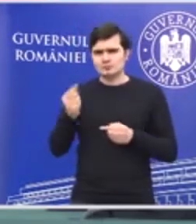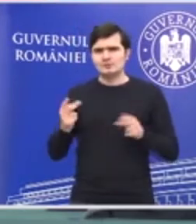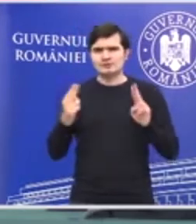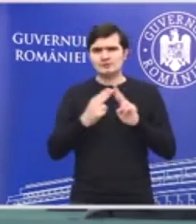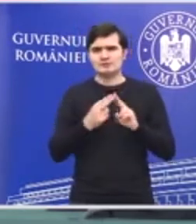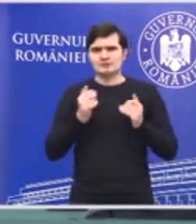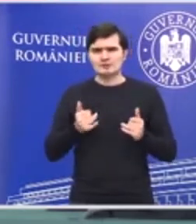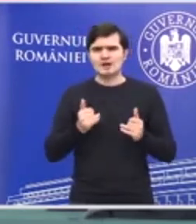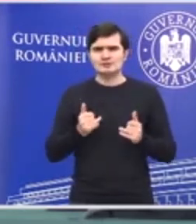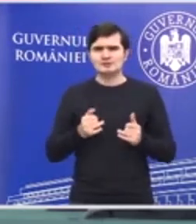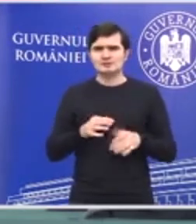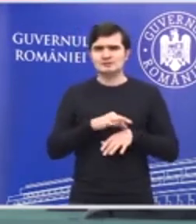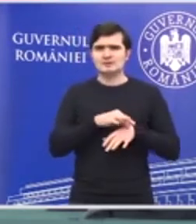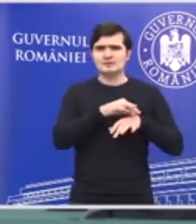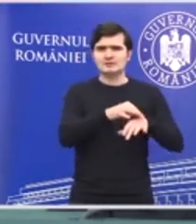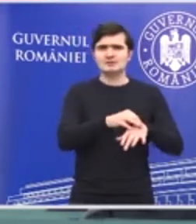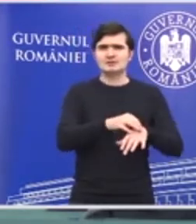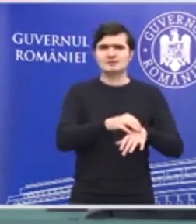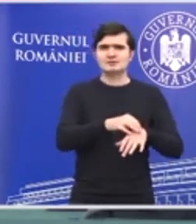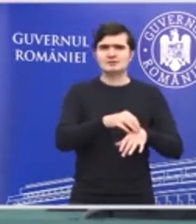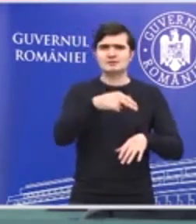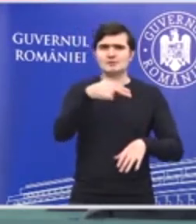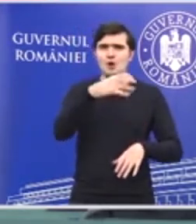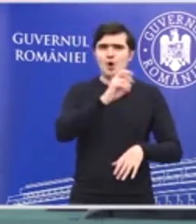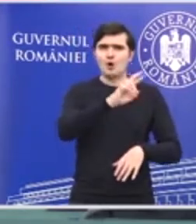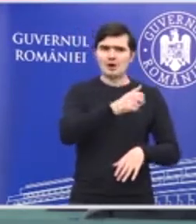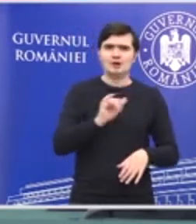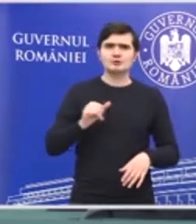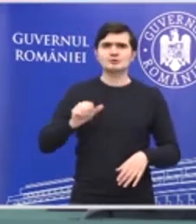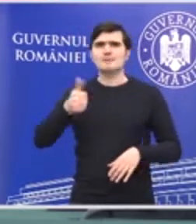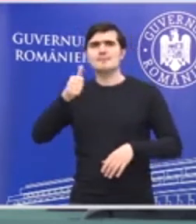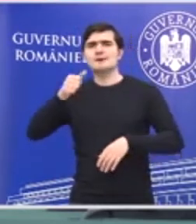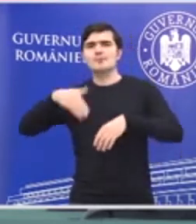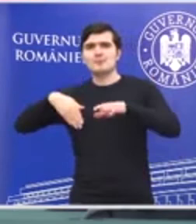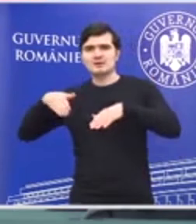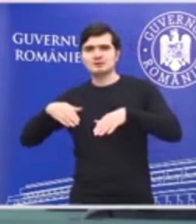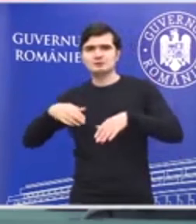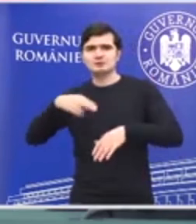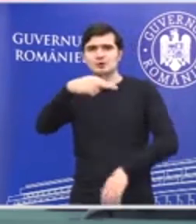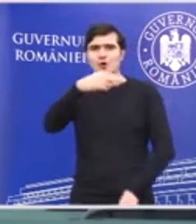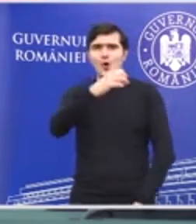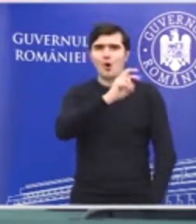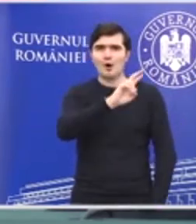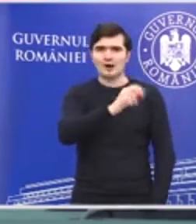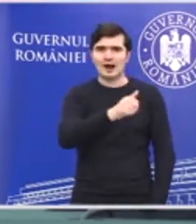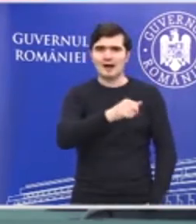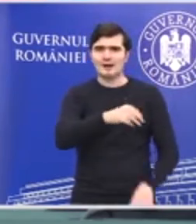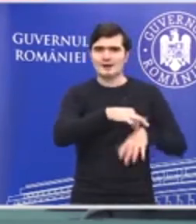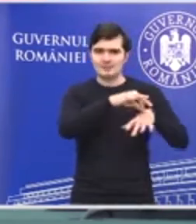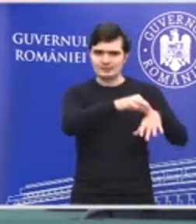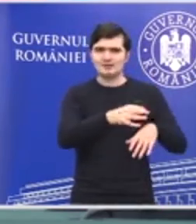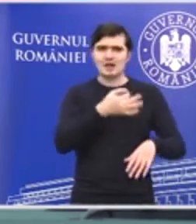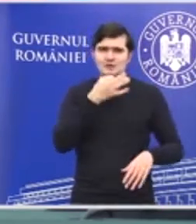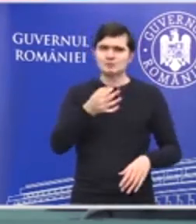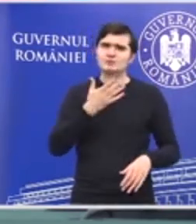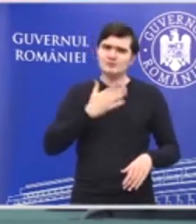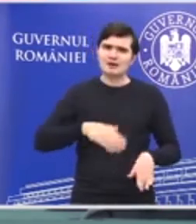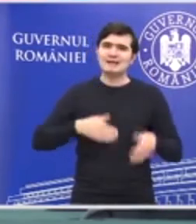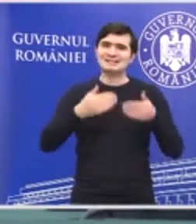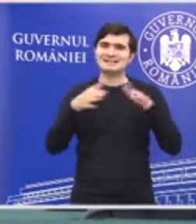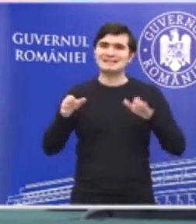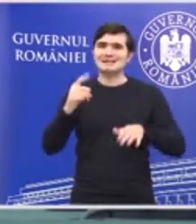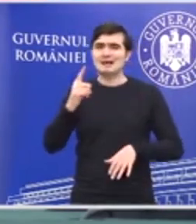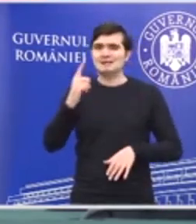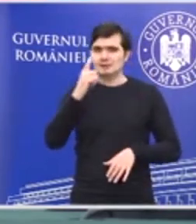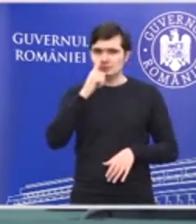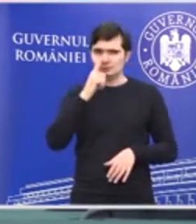astăzi între reprezentanții Hora și premier, reprezentanții Hora au declarat că vor, pentru redeschiderea de la 1 iunie, să